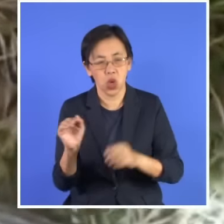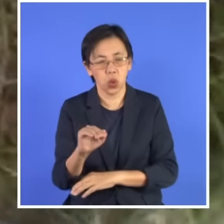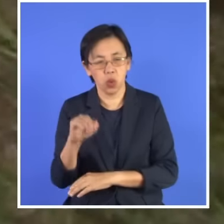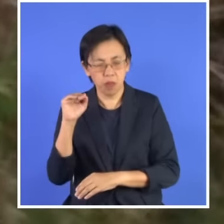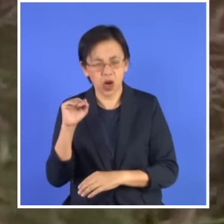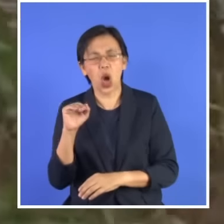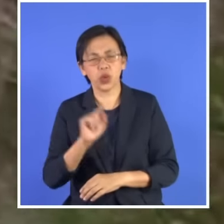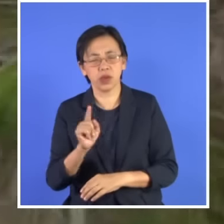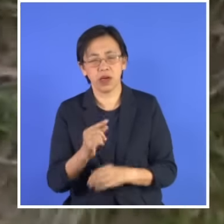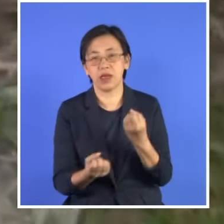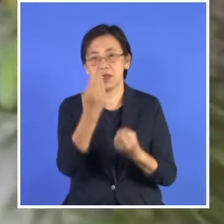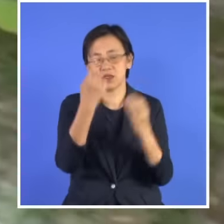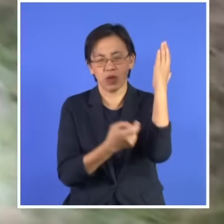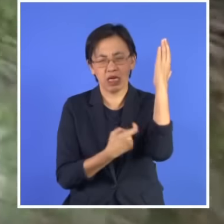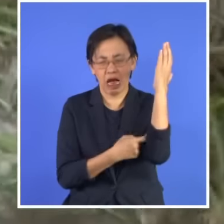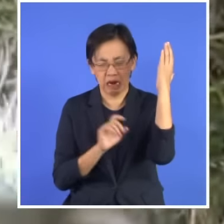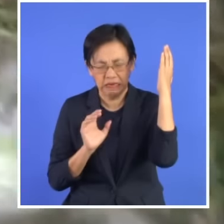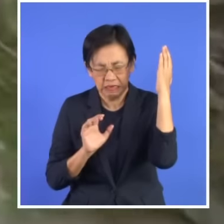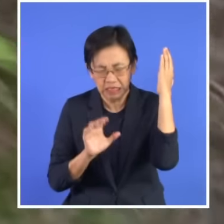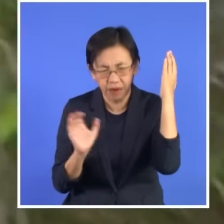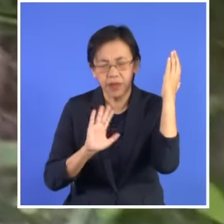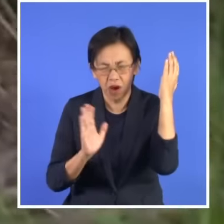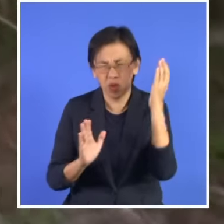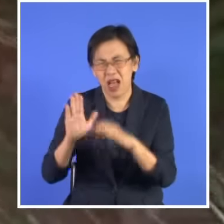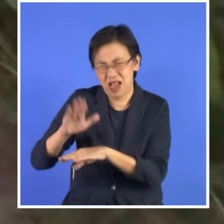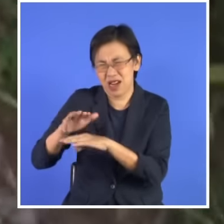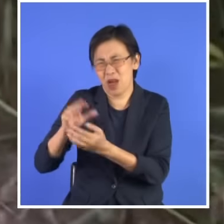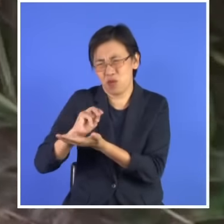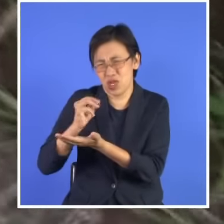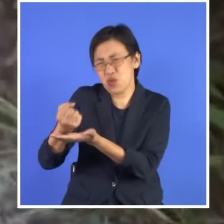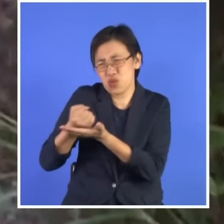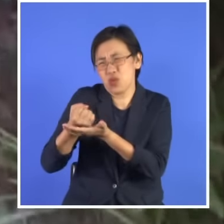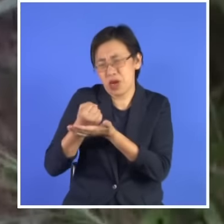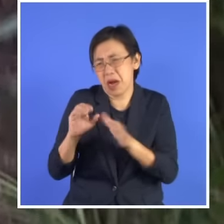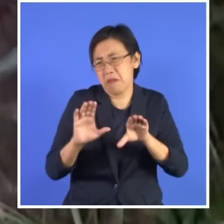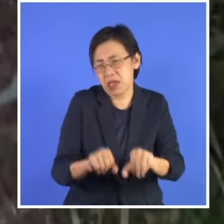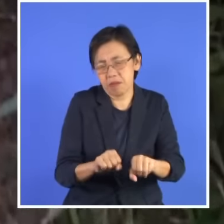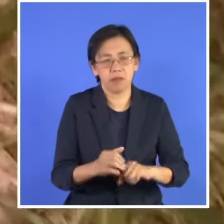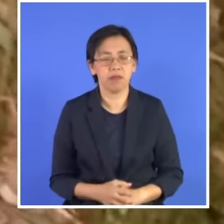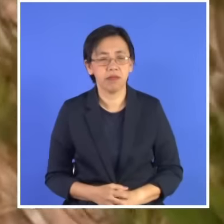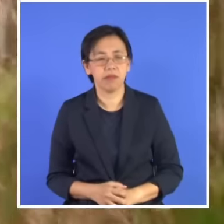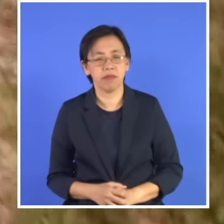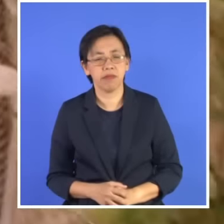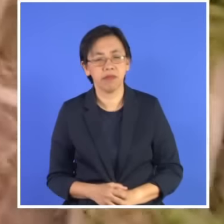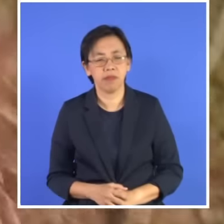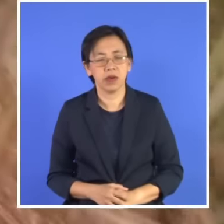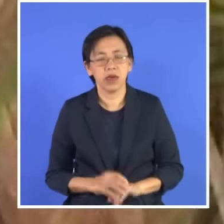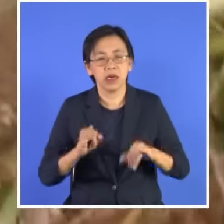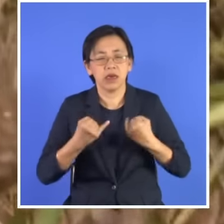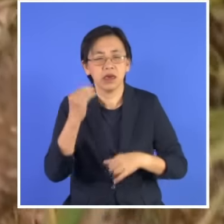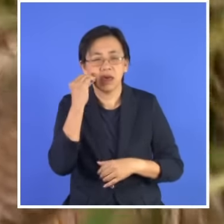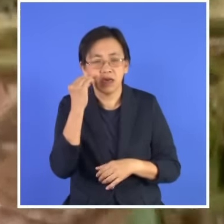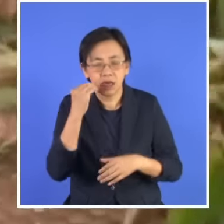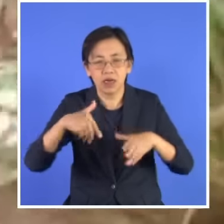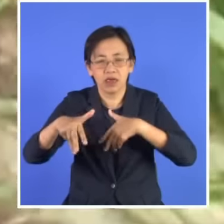ดักอยู่ในสวนยางไม่กล้าจับเองก็เลยให้บังยามาช่วยครับพอมาถึงที่เกิดเหตุปรากฏว่าคนที่แจ้งที่เป็นเจ้าของบ้านน่ะกับชาว